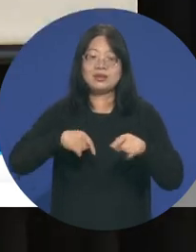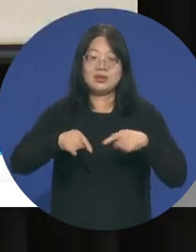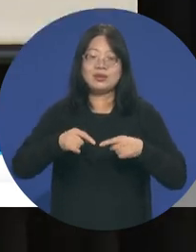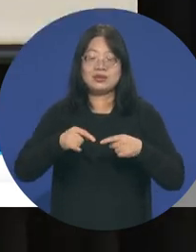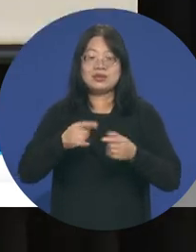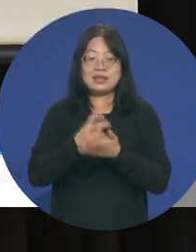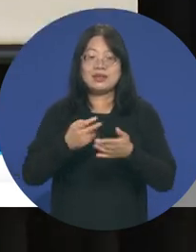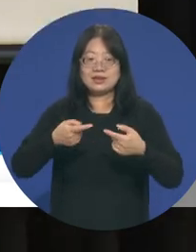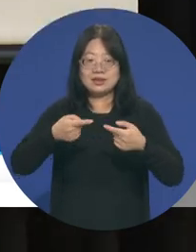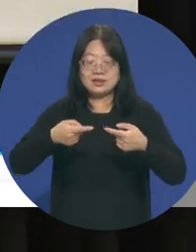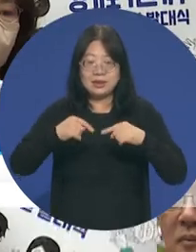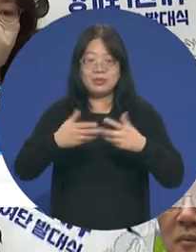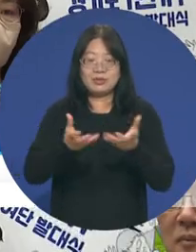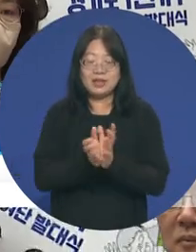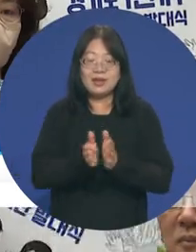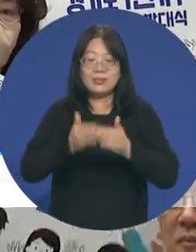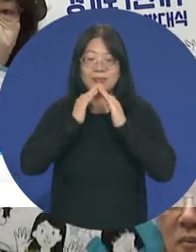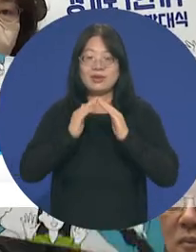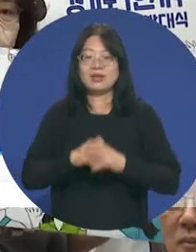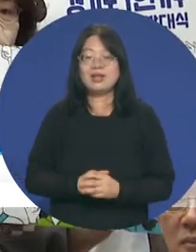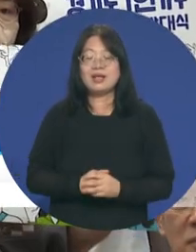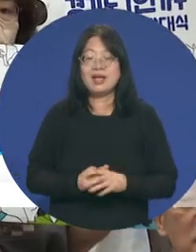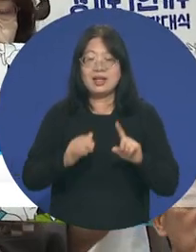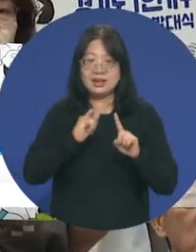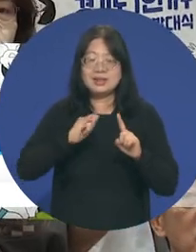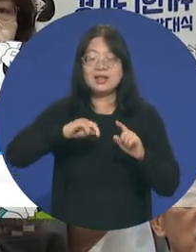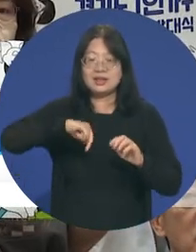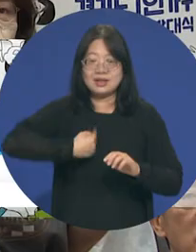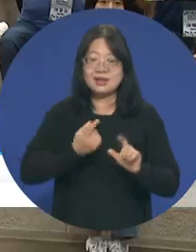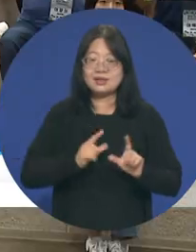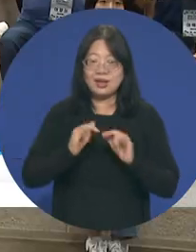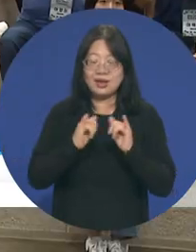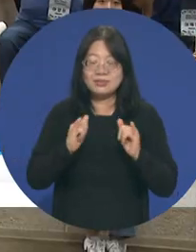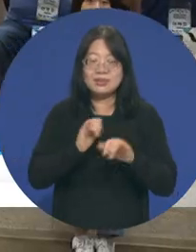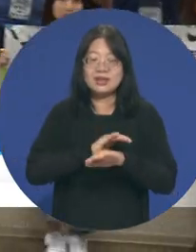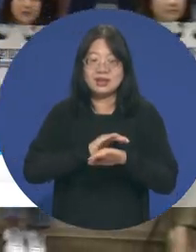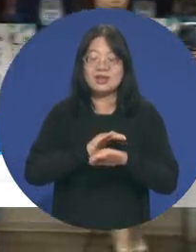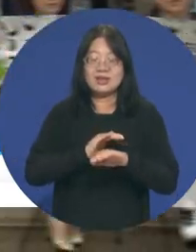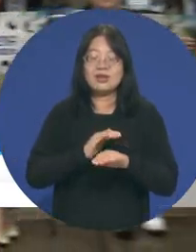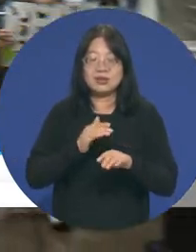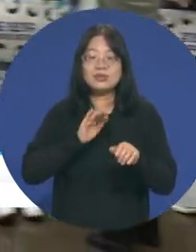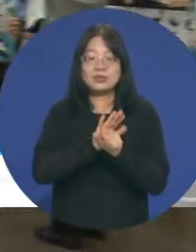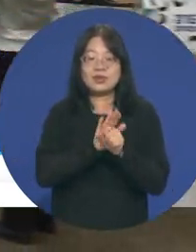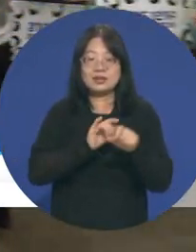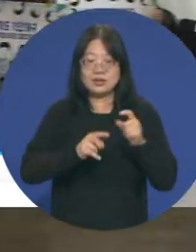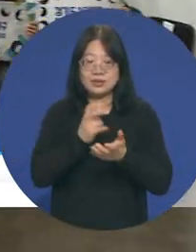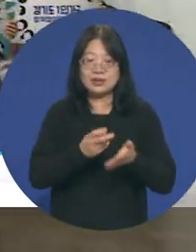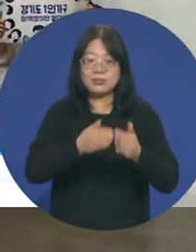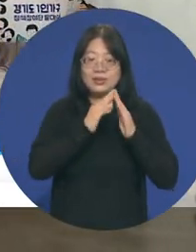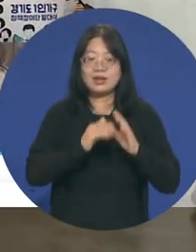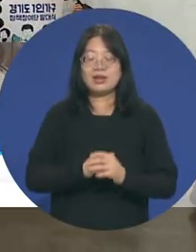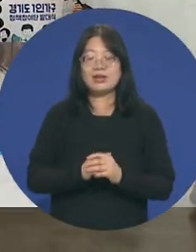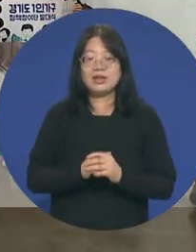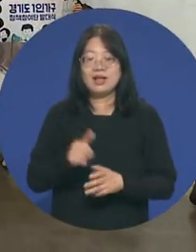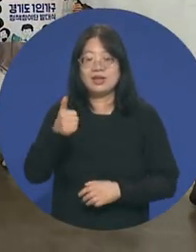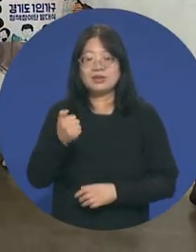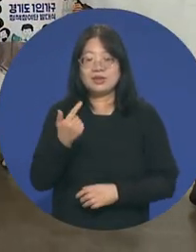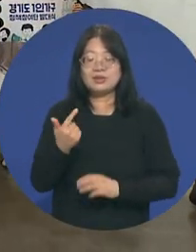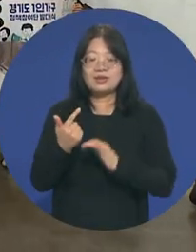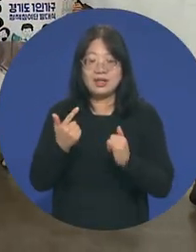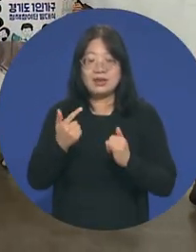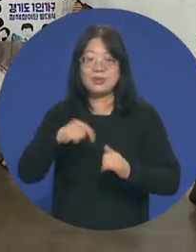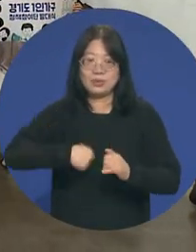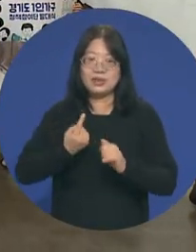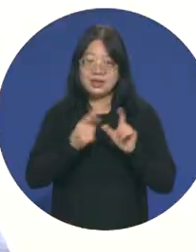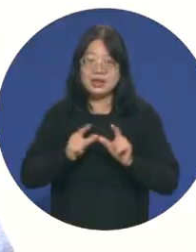신설했습니다. 1인 가구가 원하고 함께할 수 있는 정책 개발을 위해 올해 신설됐는데 도내 1인 가구 56명이